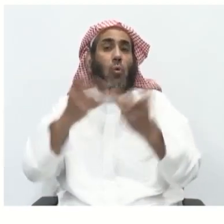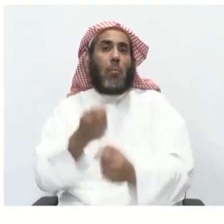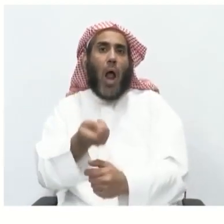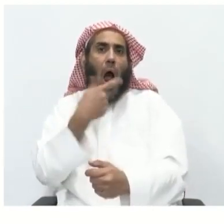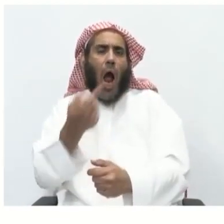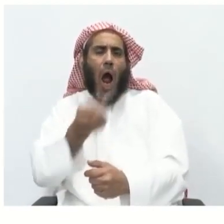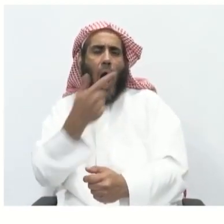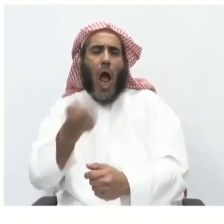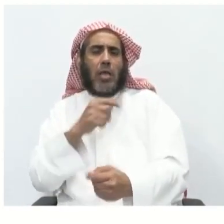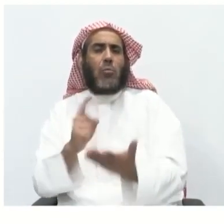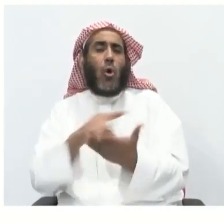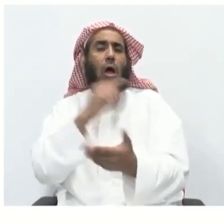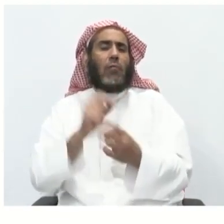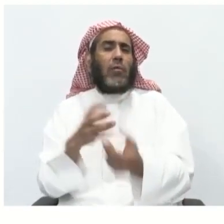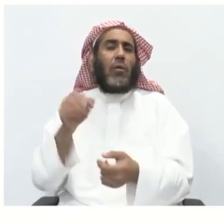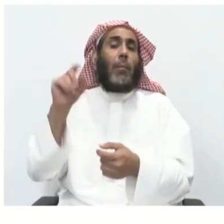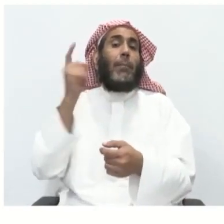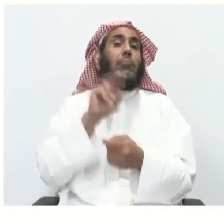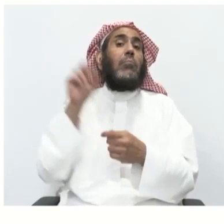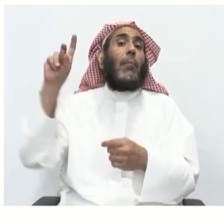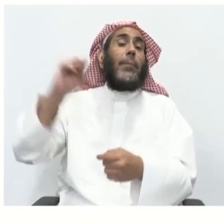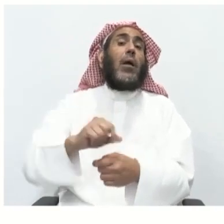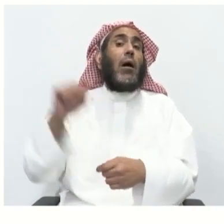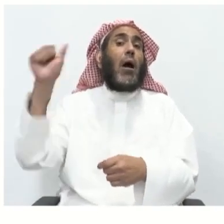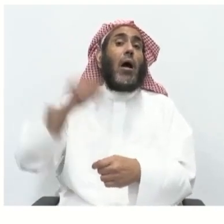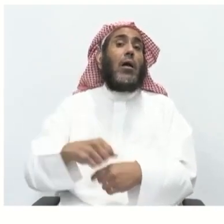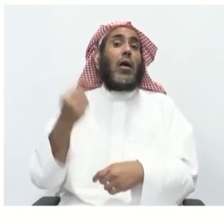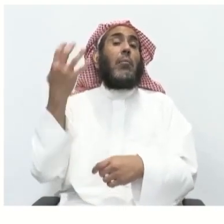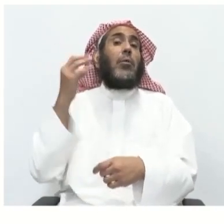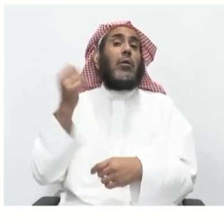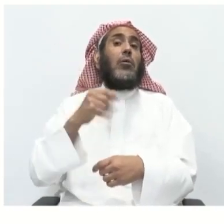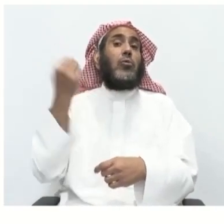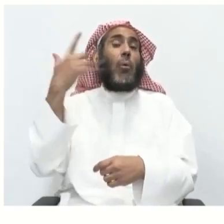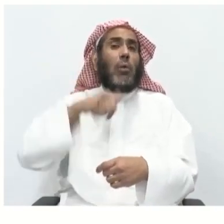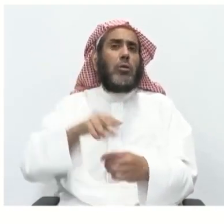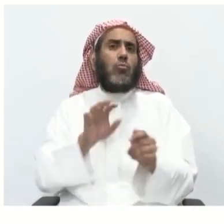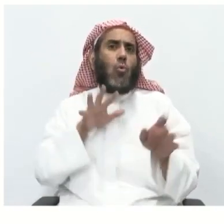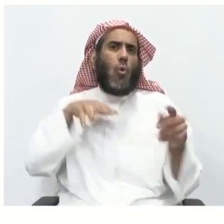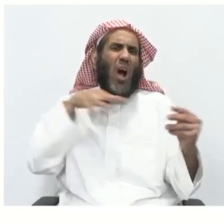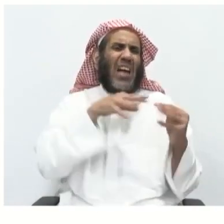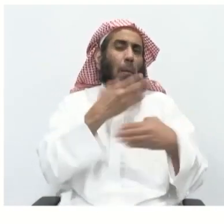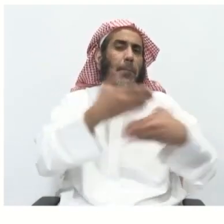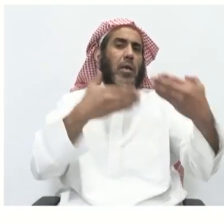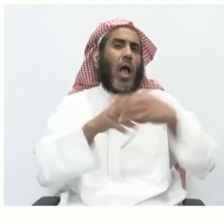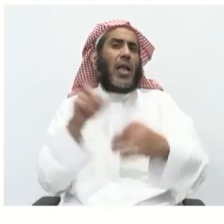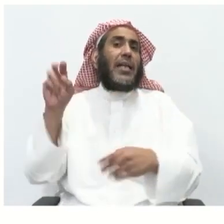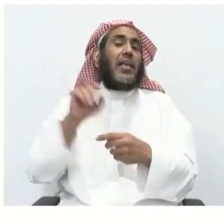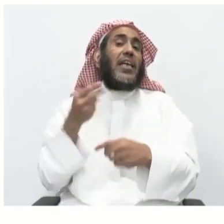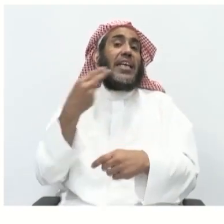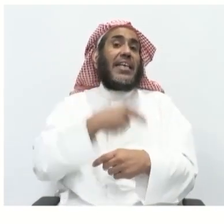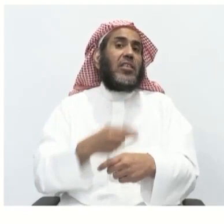حيث ان البي اي 457 يهاجم بناء h iv يهاجم بناء